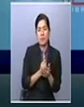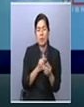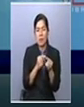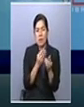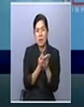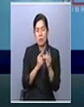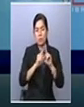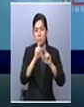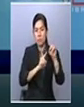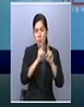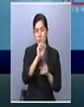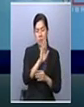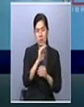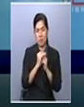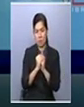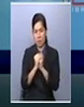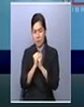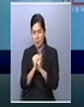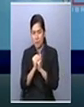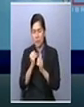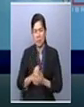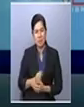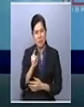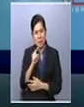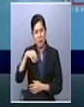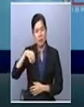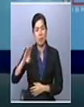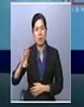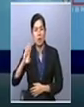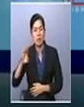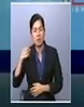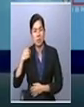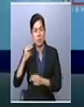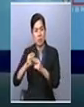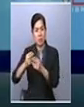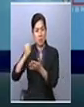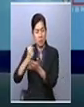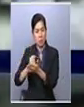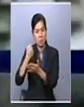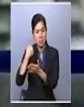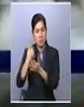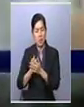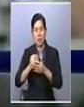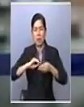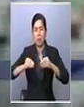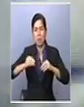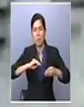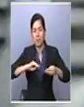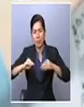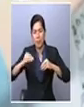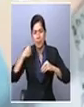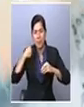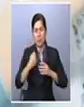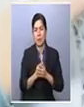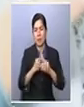ยก็คือ regulation ในการที่บริษัทที่จะไปจดทะเบียนเนี่ยถือว่าผ่อนปรนกว่าเยอะการเติบโตของ SEE เนี่ย fuel